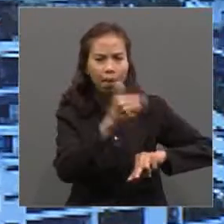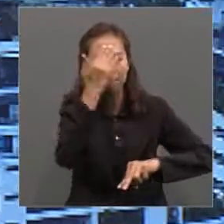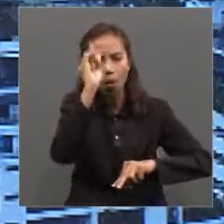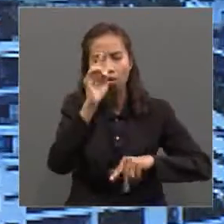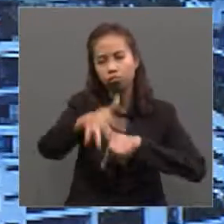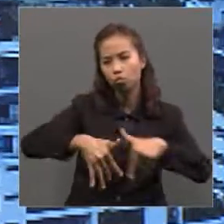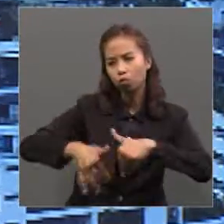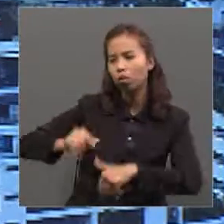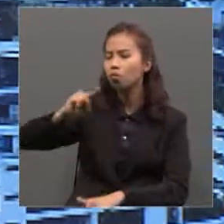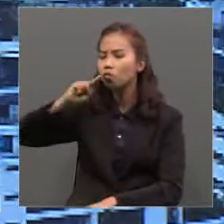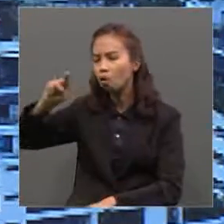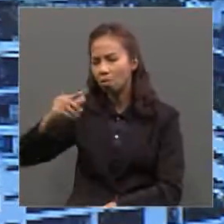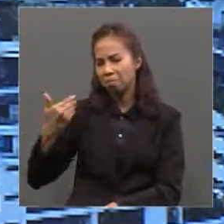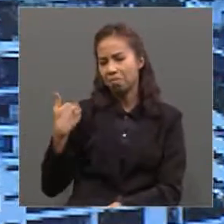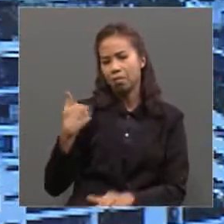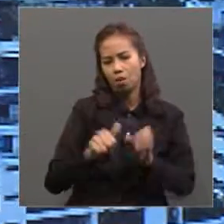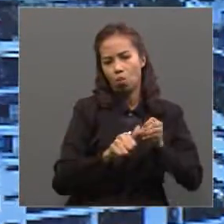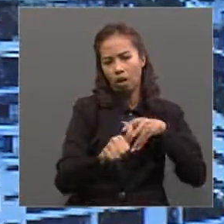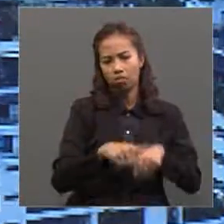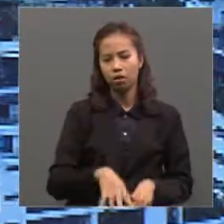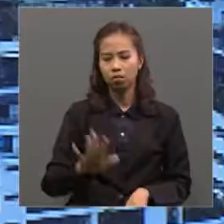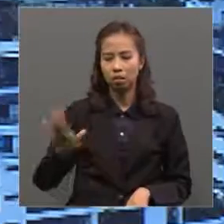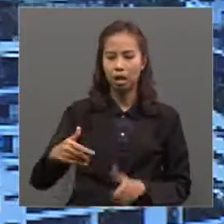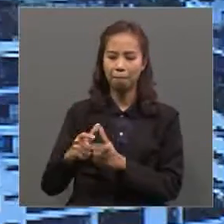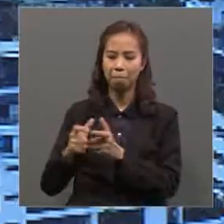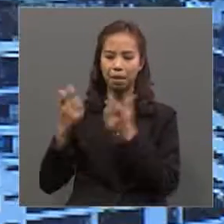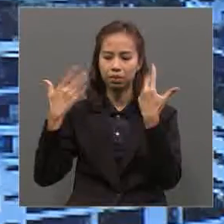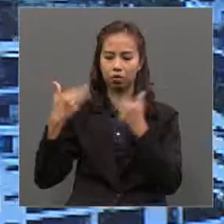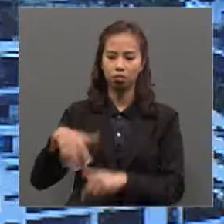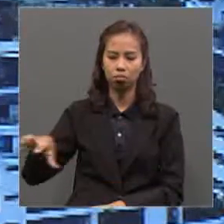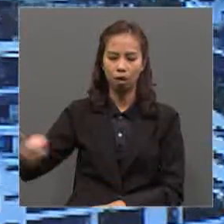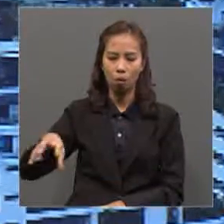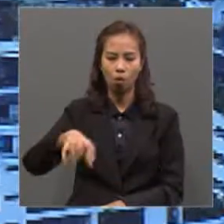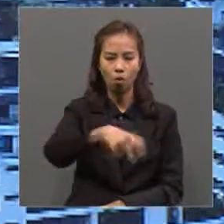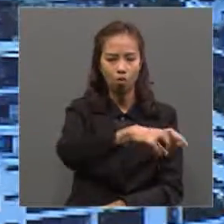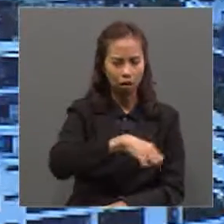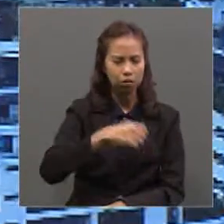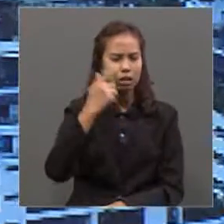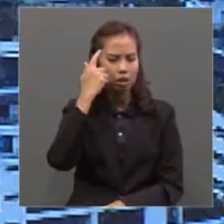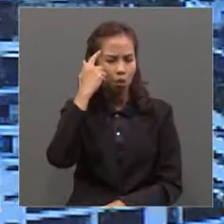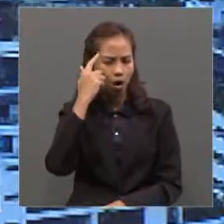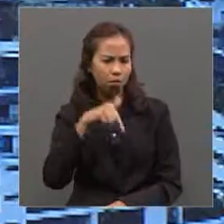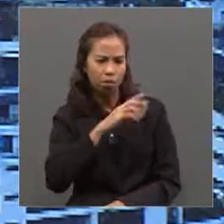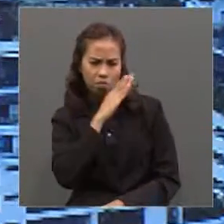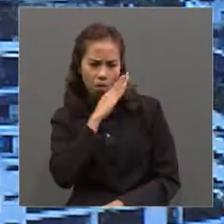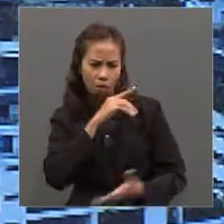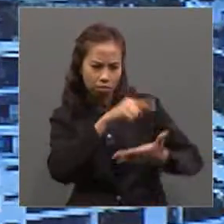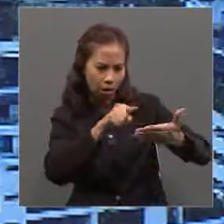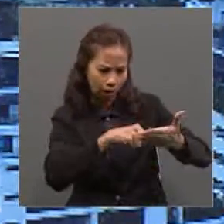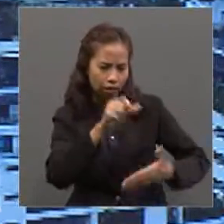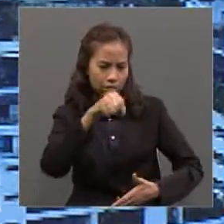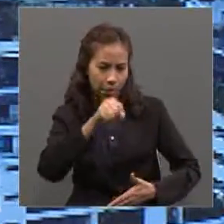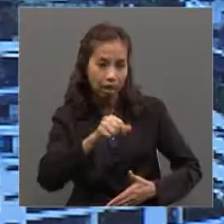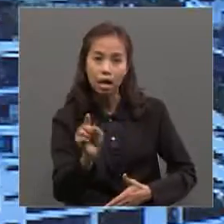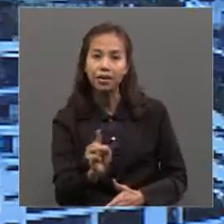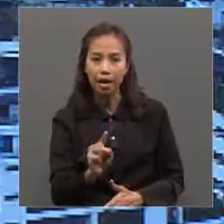ค่ะว่ามีผู้นำชุมชนเนี่ยไปเก็บบัตรประชาชนของชาวบ้านไปก็เกรงว่าจะเอาไปสวมสิทธิ์เลือกตั้งล่วงหน้าประกอบกับพบ